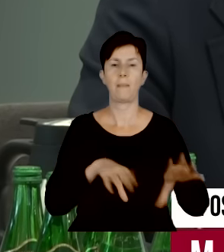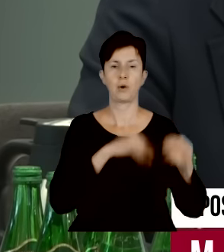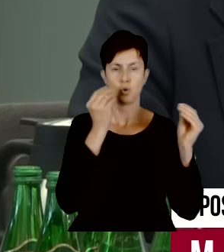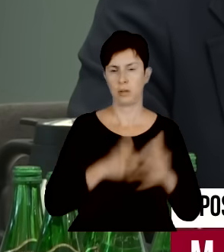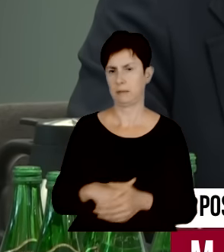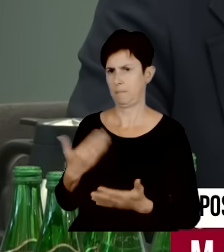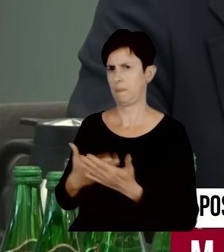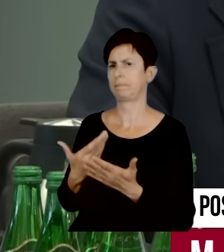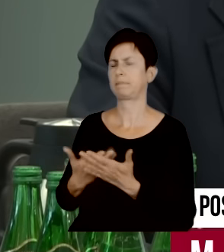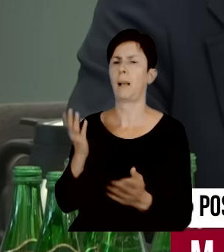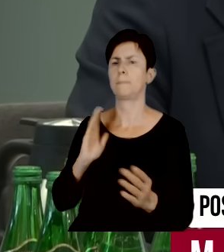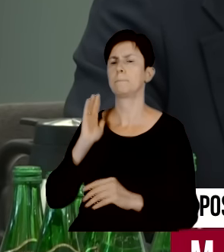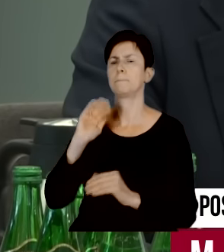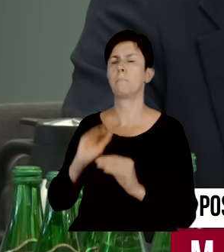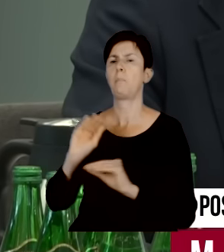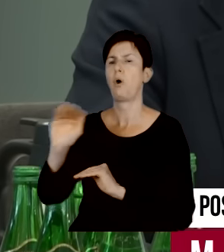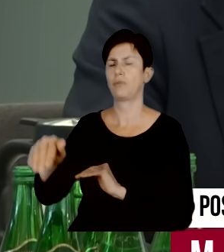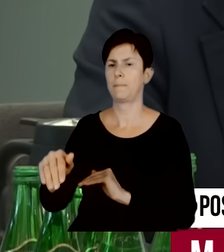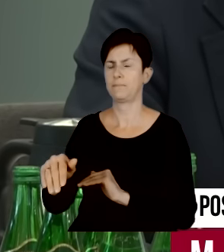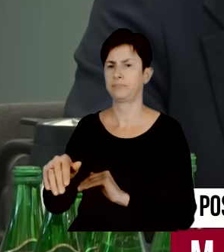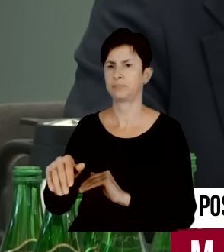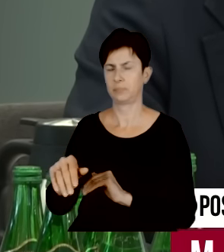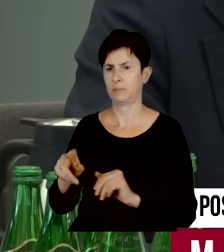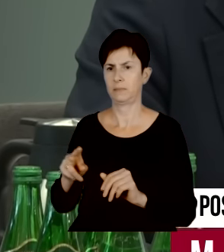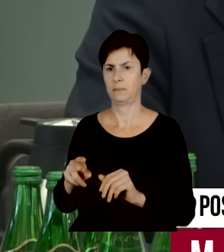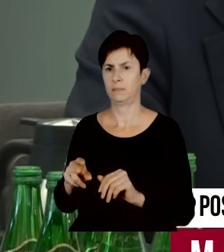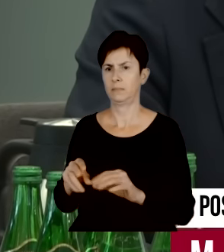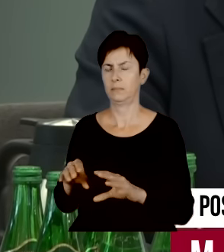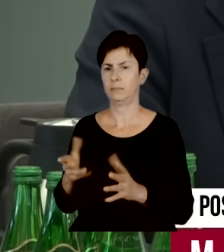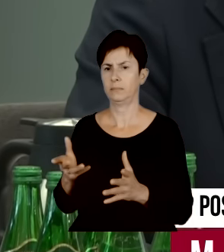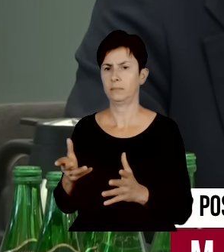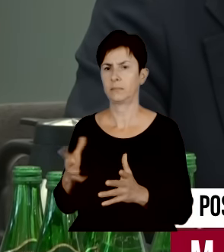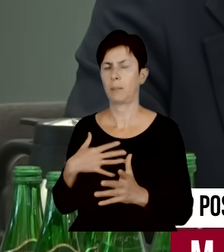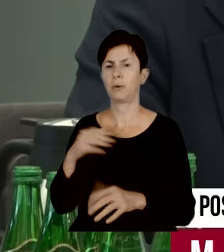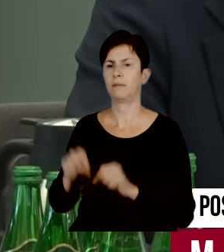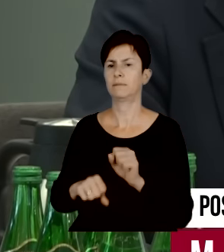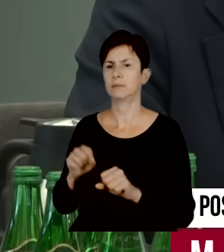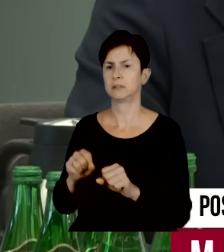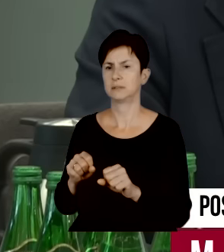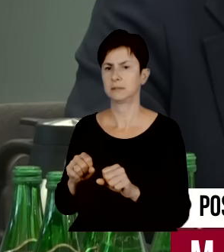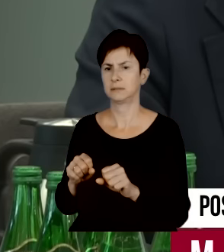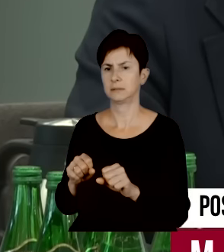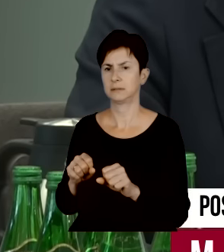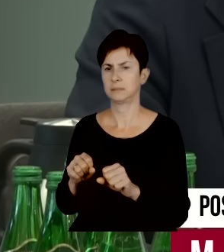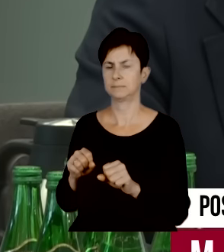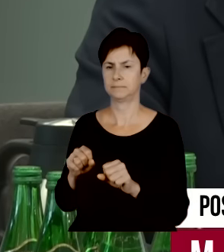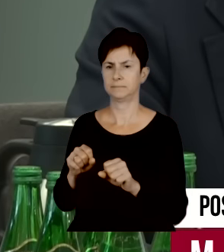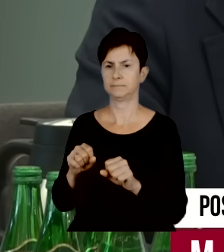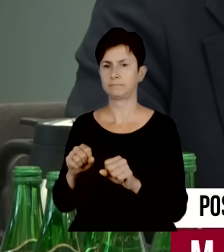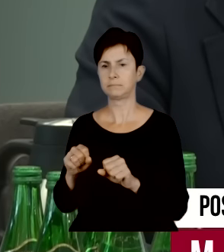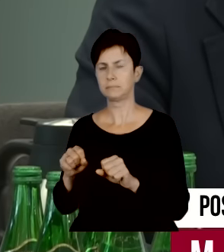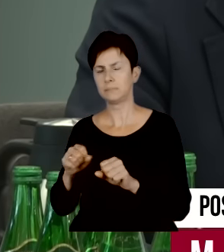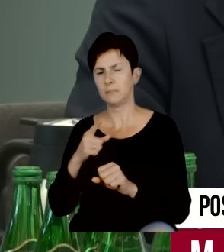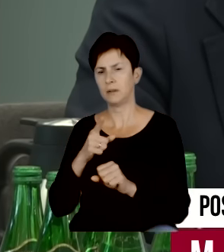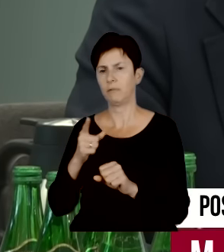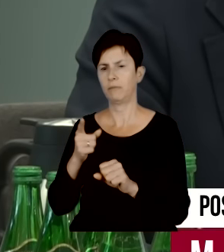Poczta Polska na samym początku bo od tego się zaczął ten proces o który przecież pan nie wie tak pan jest zajęty dzisiaj nadal ratowaniem wszystkiego w Polsce że